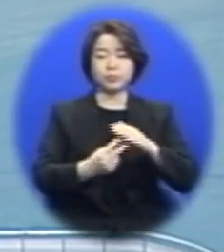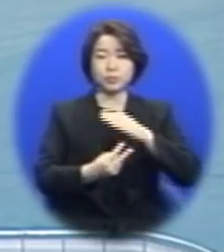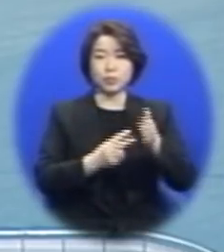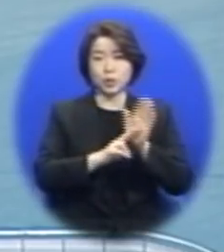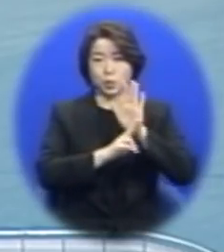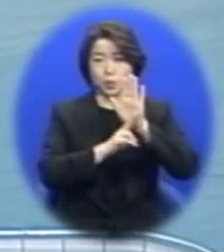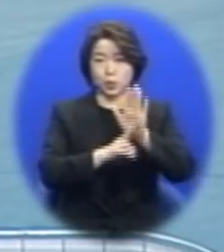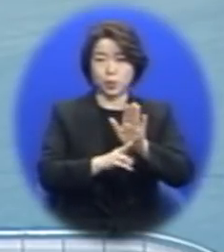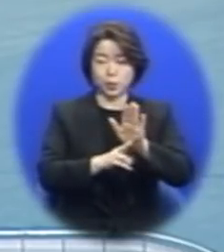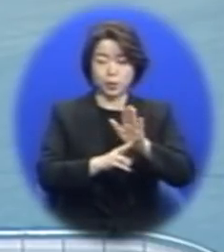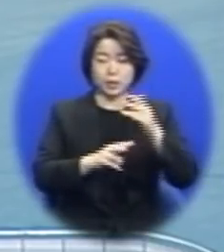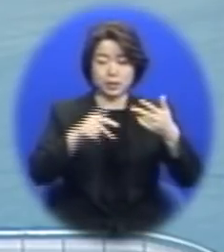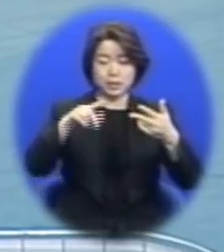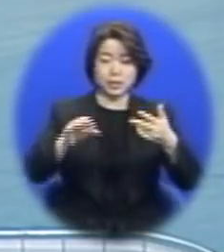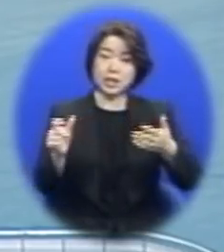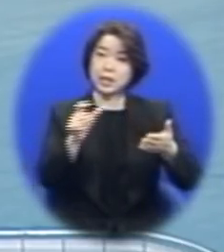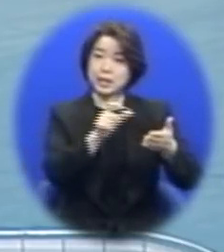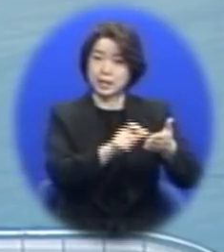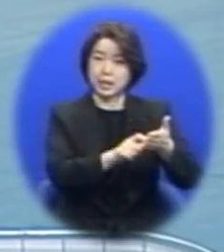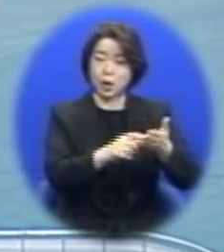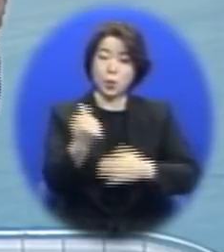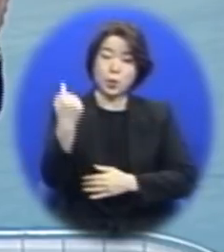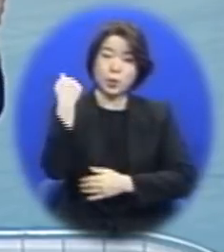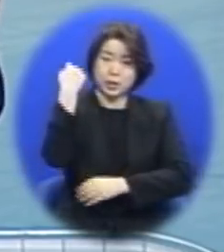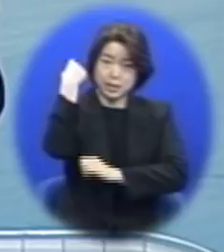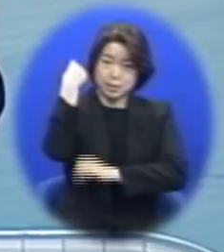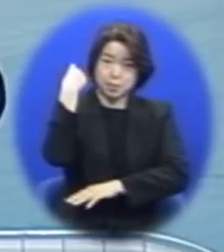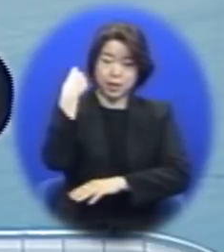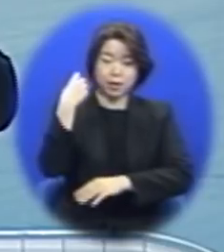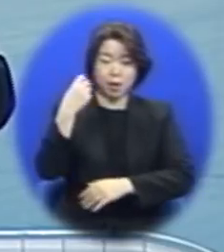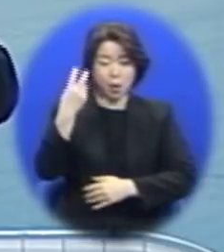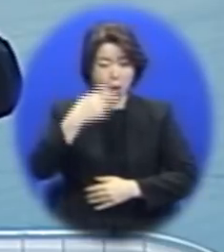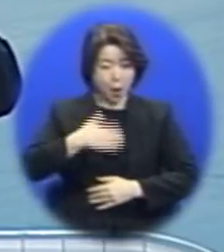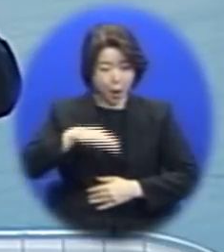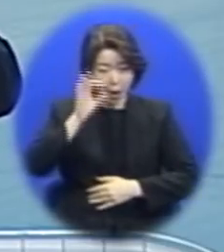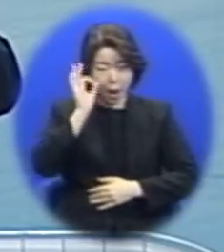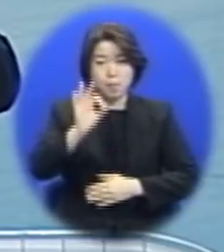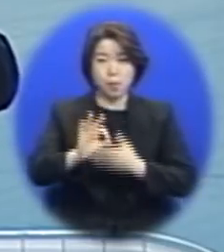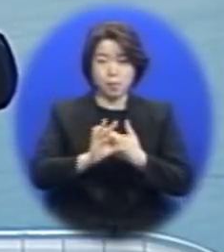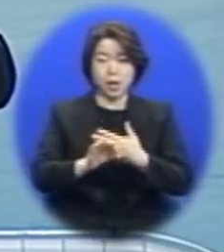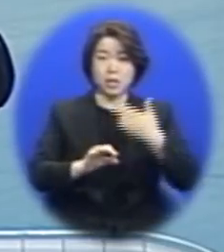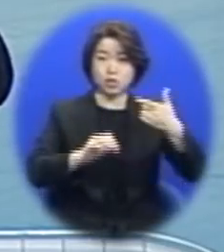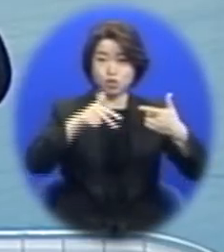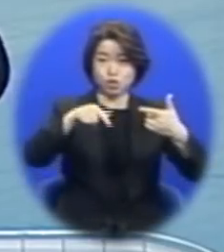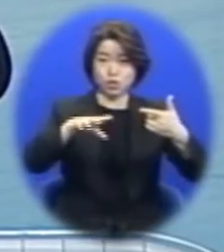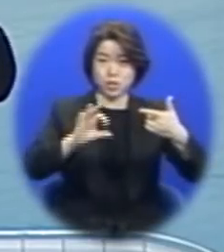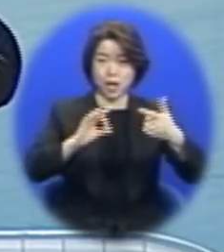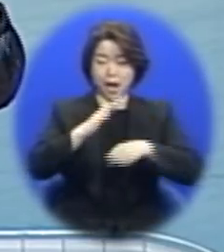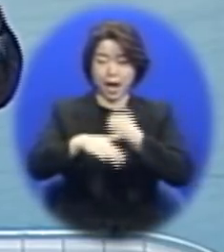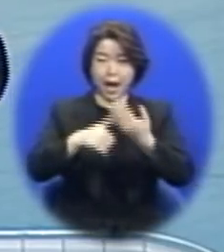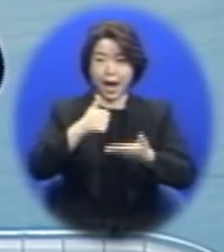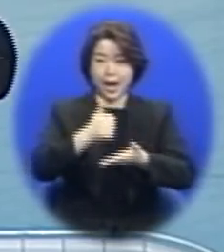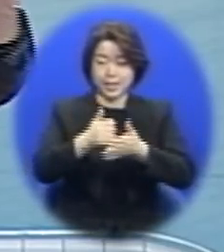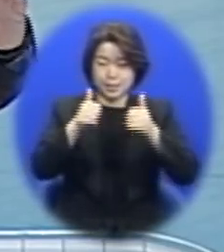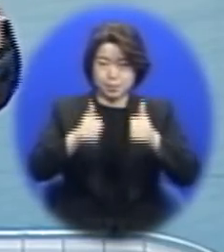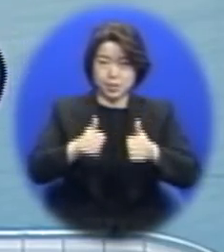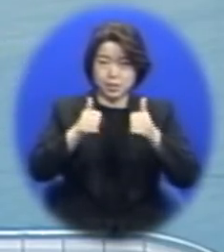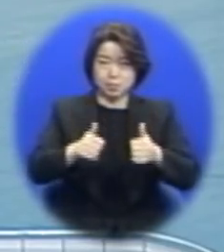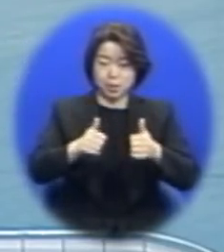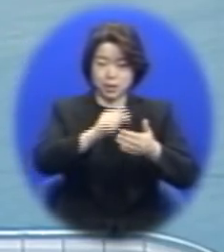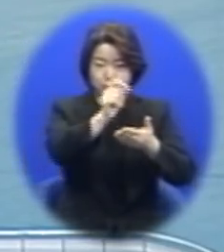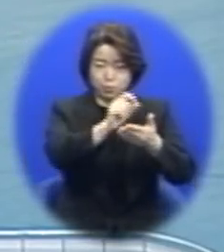배경을 잠깐 살펴보면 6장에서 하나님의 심판이 기록되어 있는